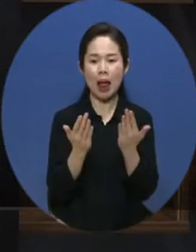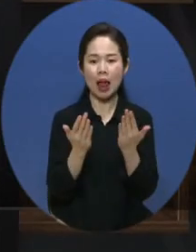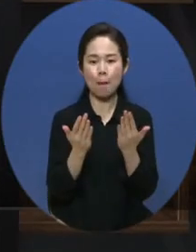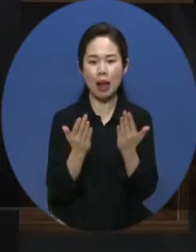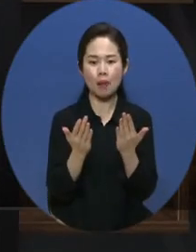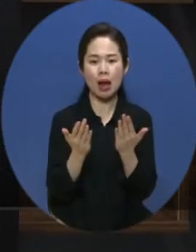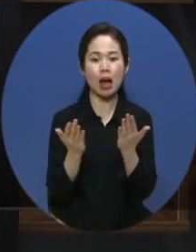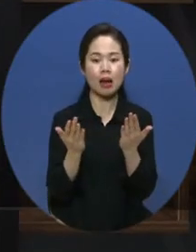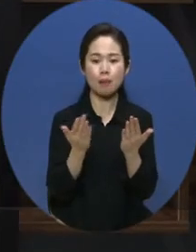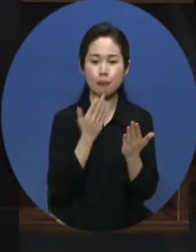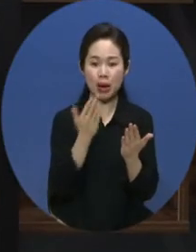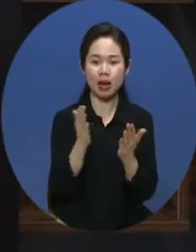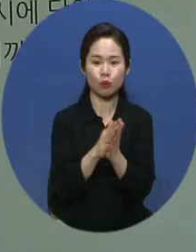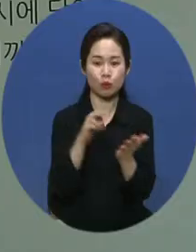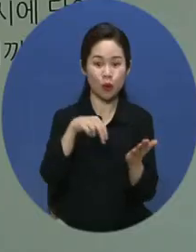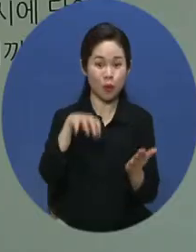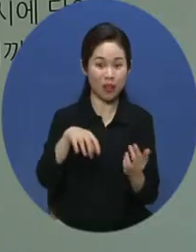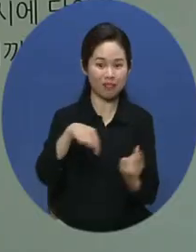하고 있습니다.